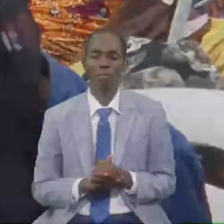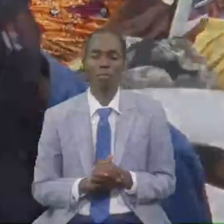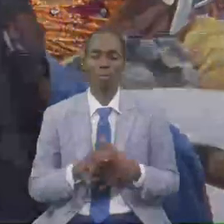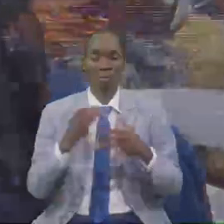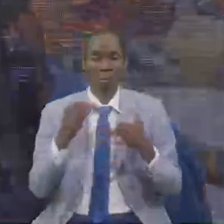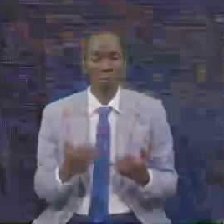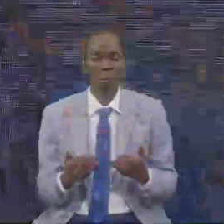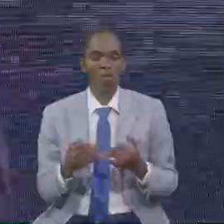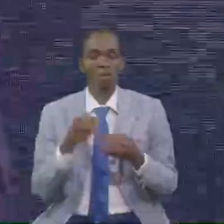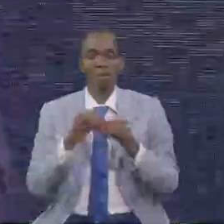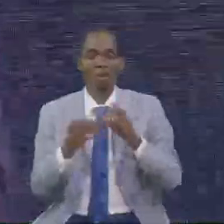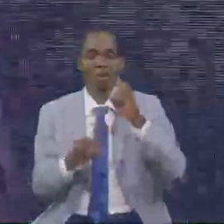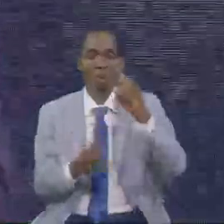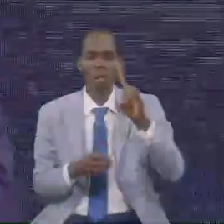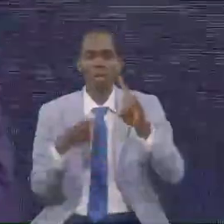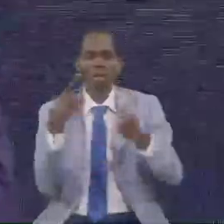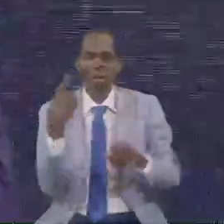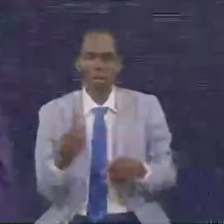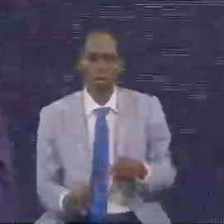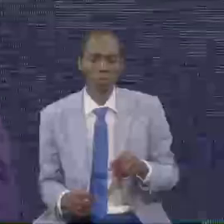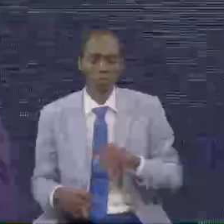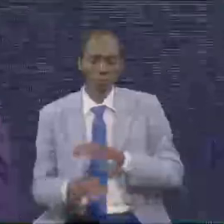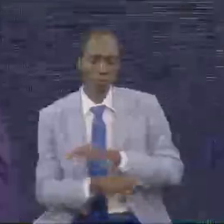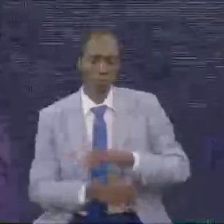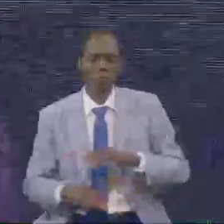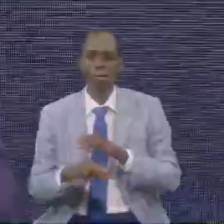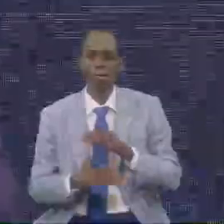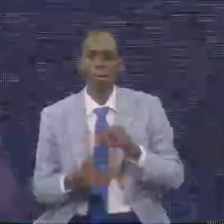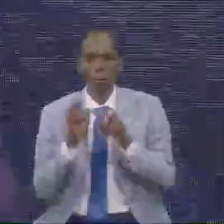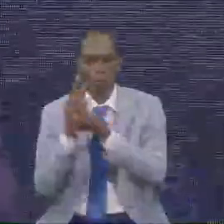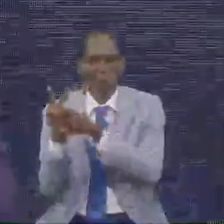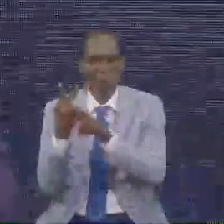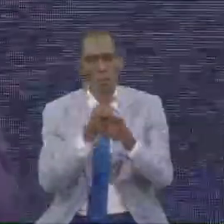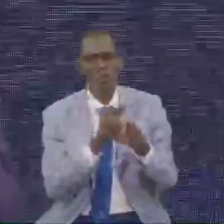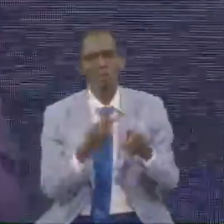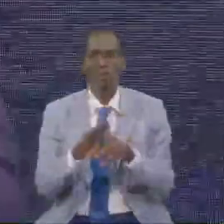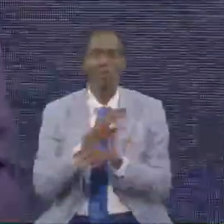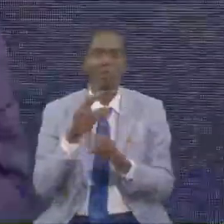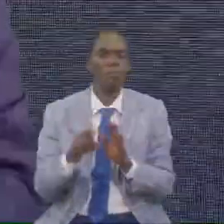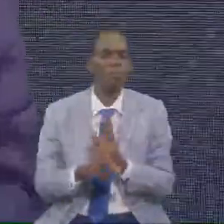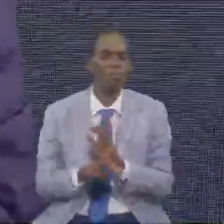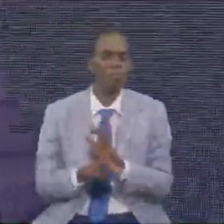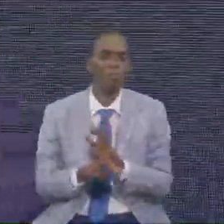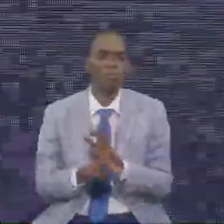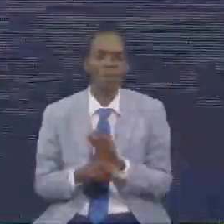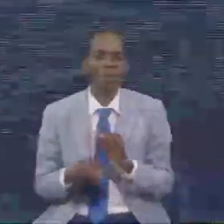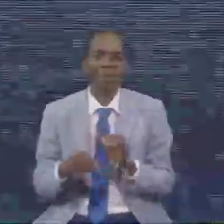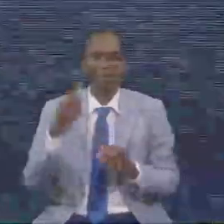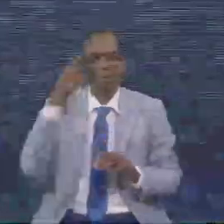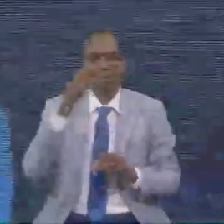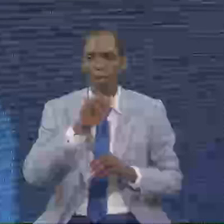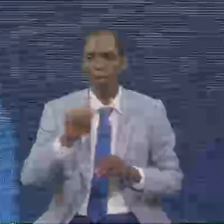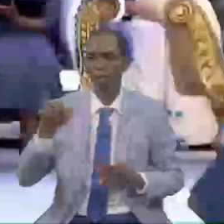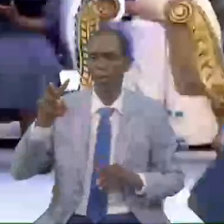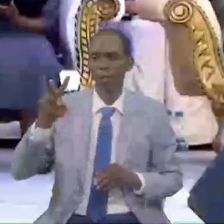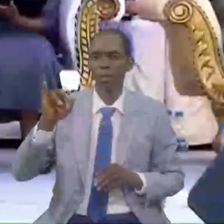important, les fondamentaux. Nous avons vu la vigilance fondamentale des héros vertueux. Pour les